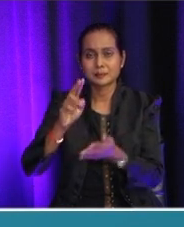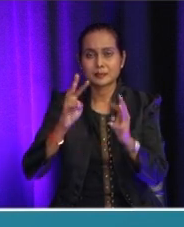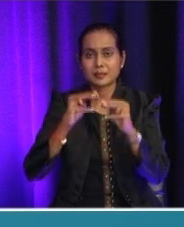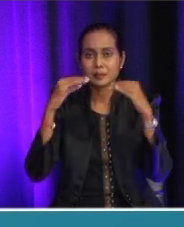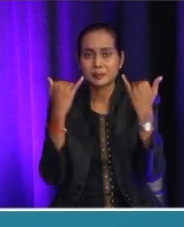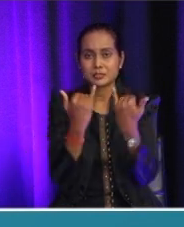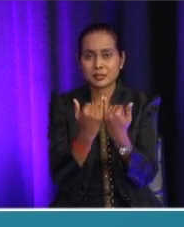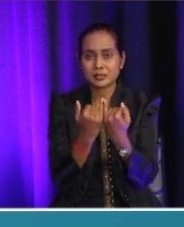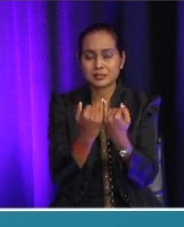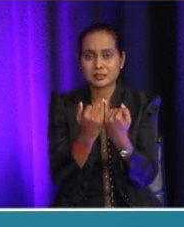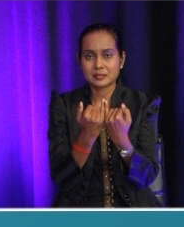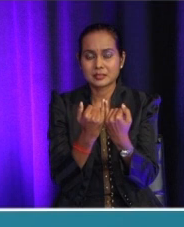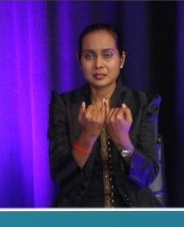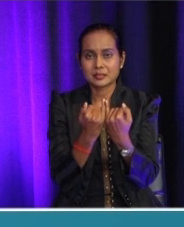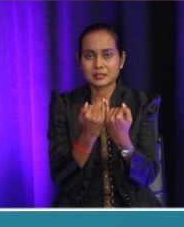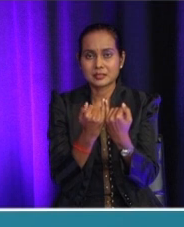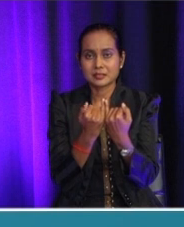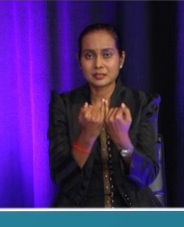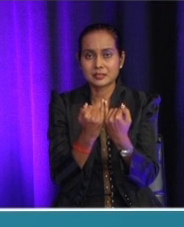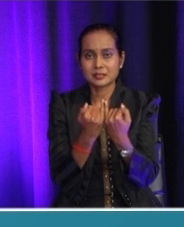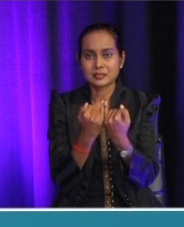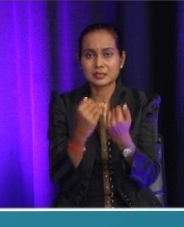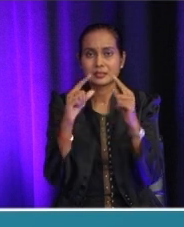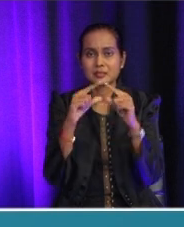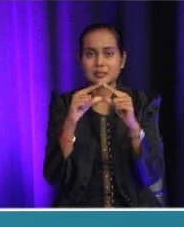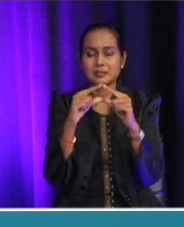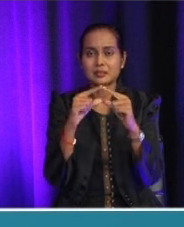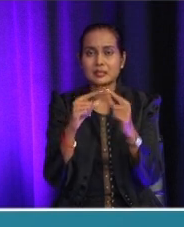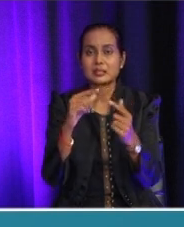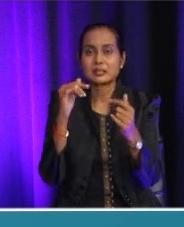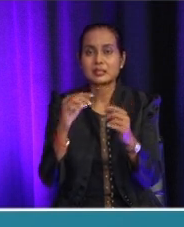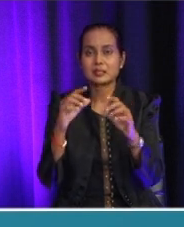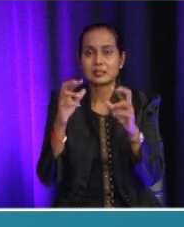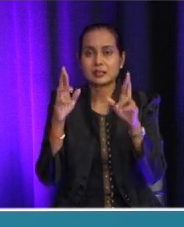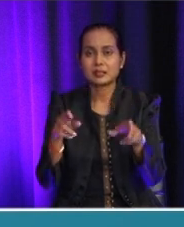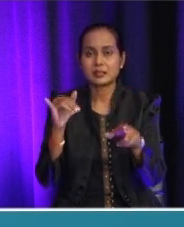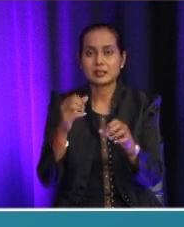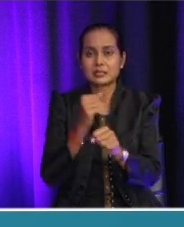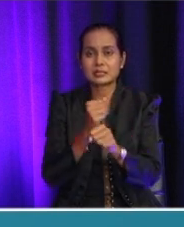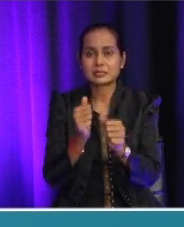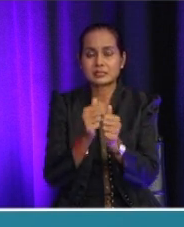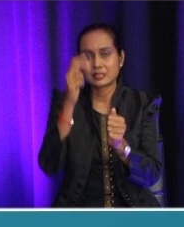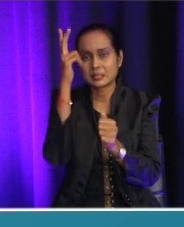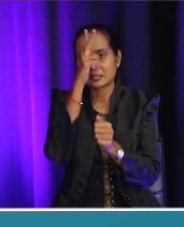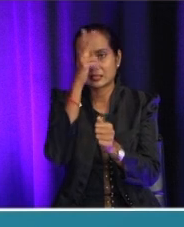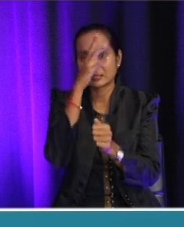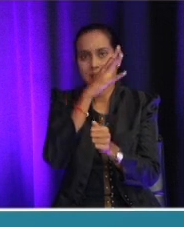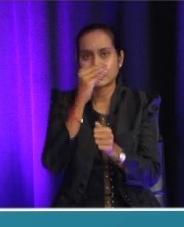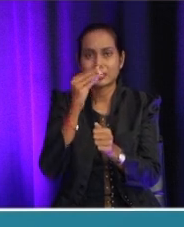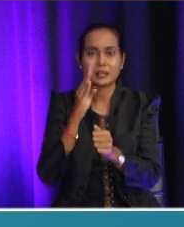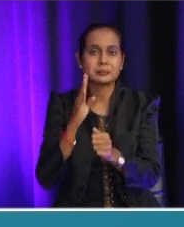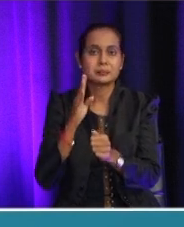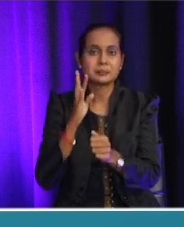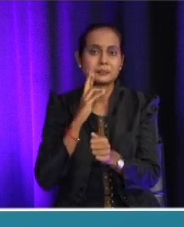masyarakat umum. Okey, golongan penjawat awam dan akhir sekali golongan belia.